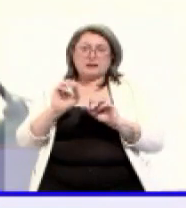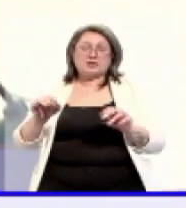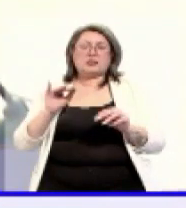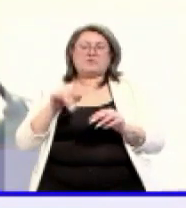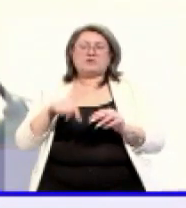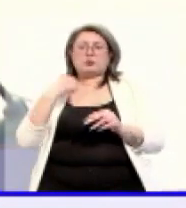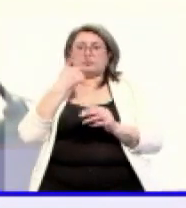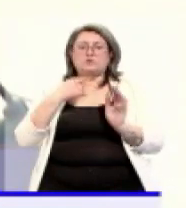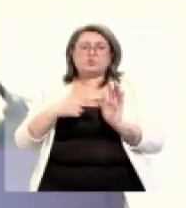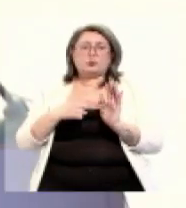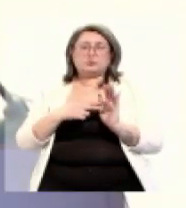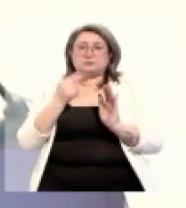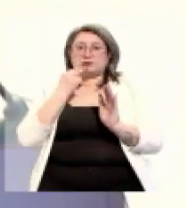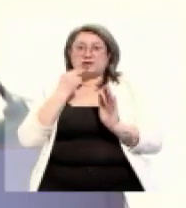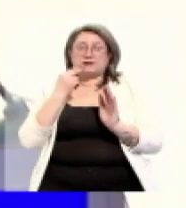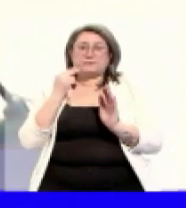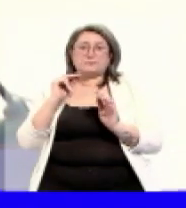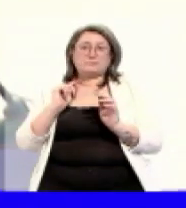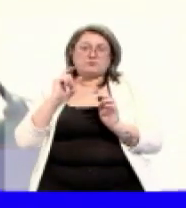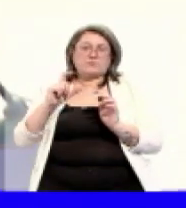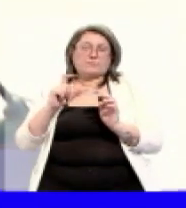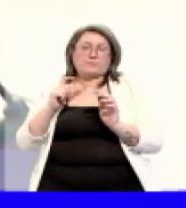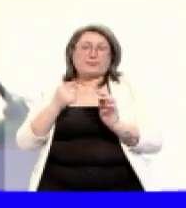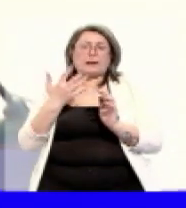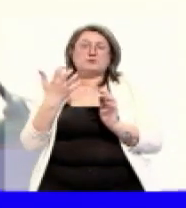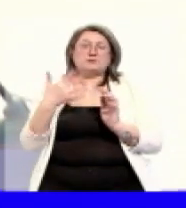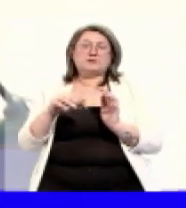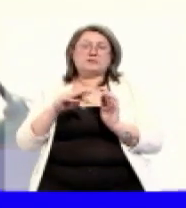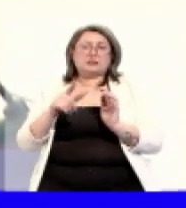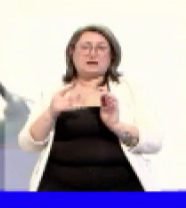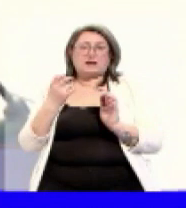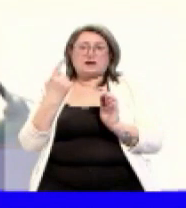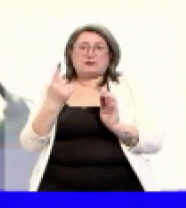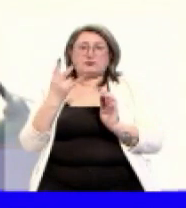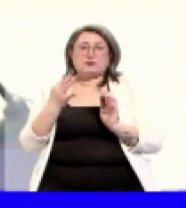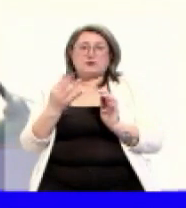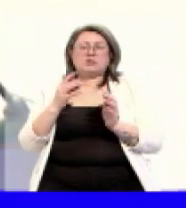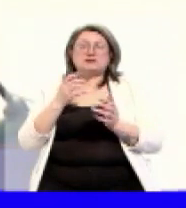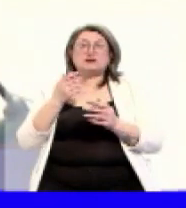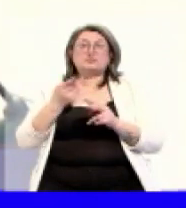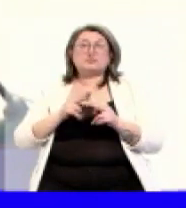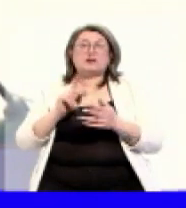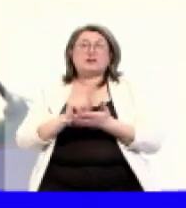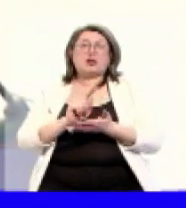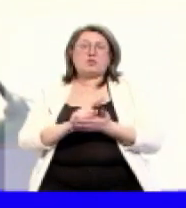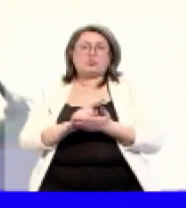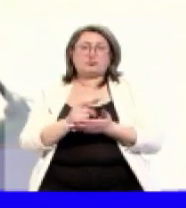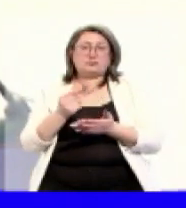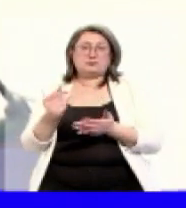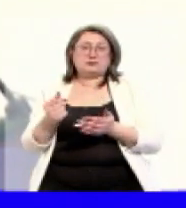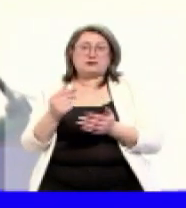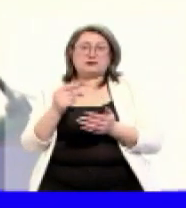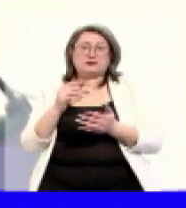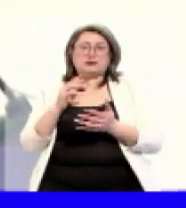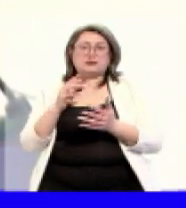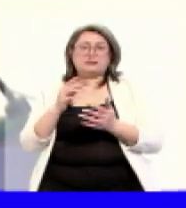құны 550 теңгеге дейін өсті. Алайда салық есебінен оқушыларды 490 теңгеге тамақтандырамыз. Өткен жылдан